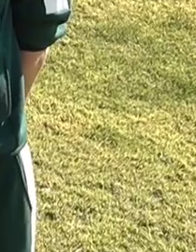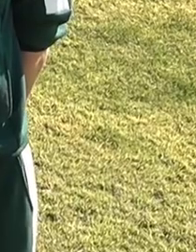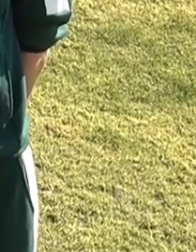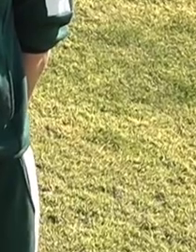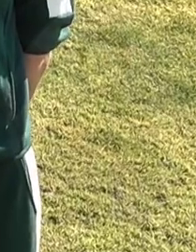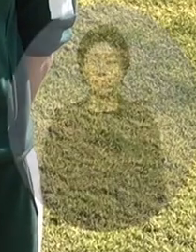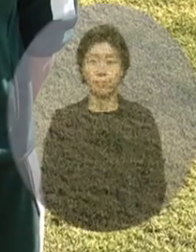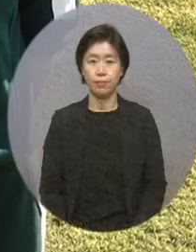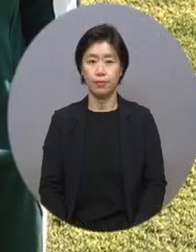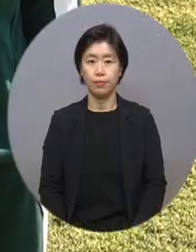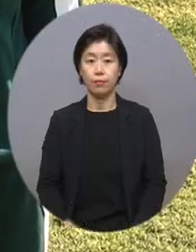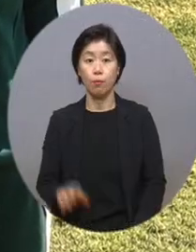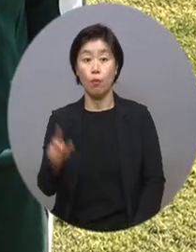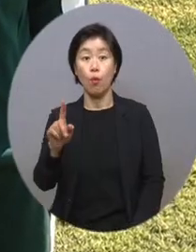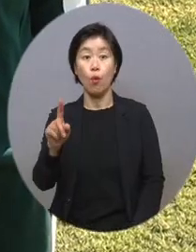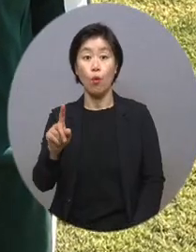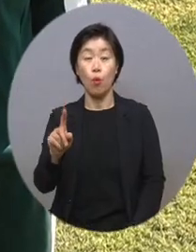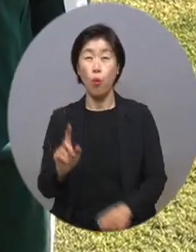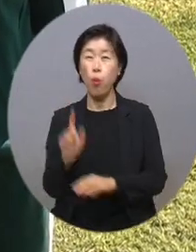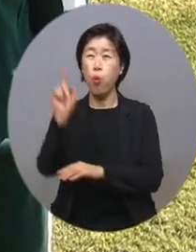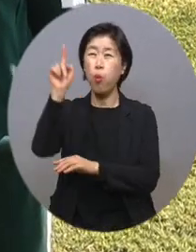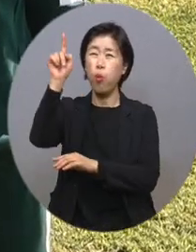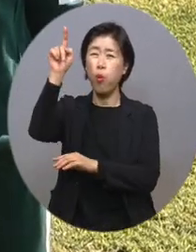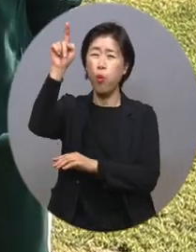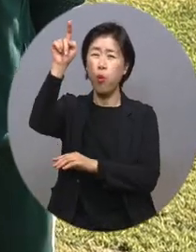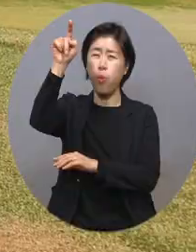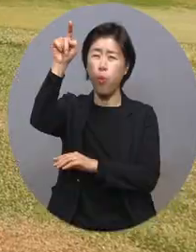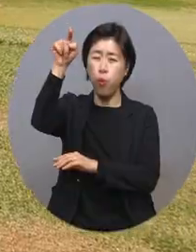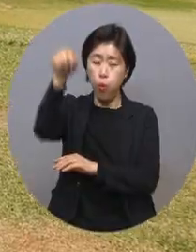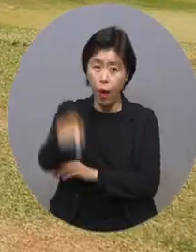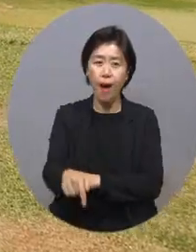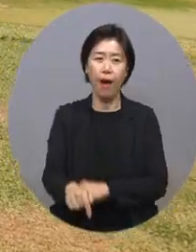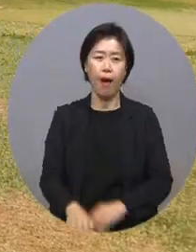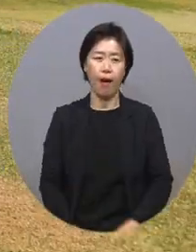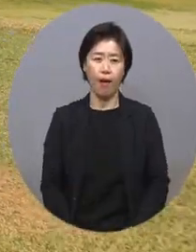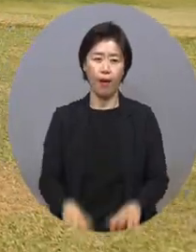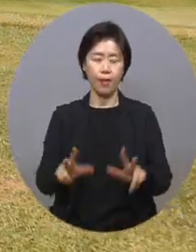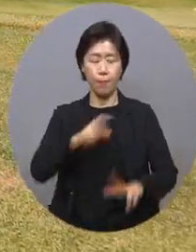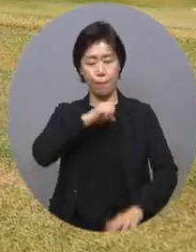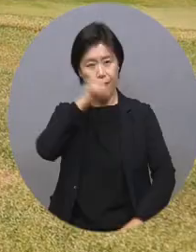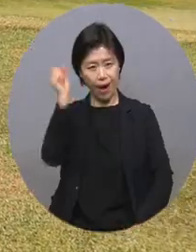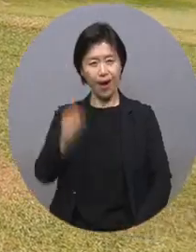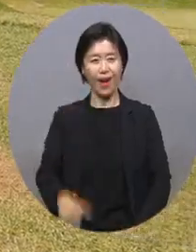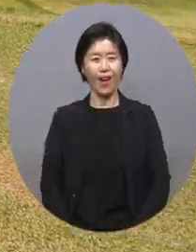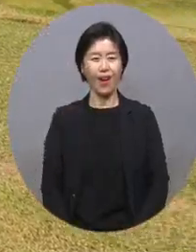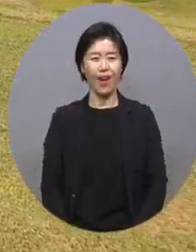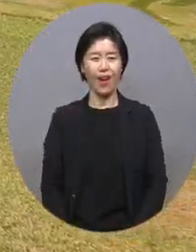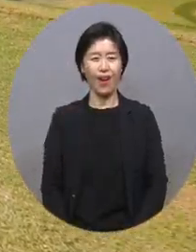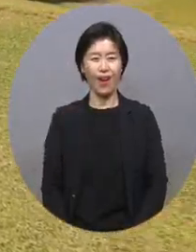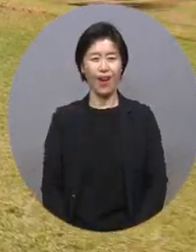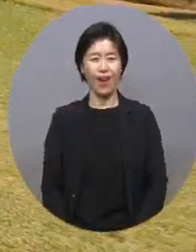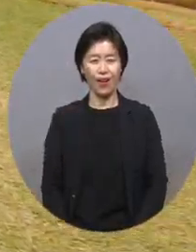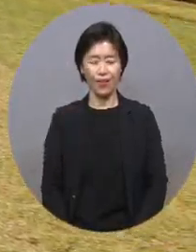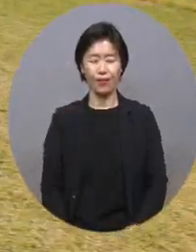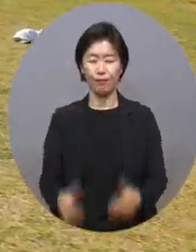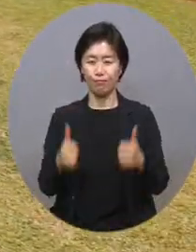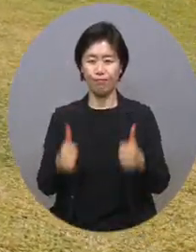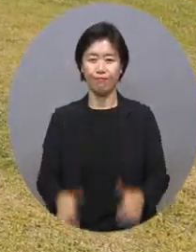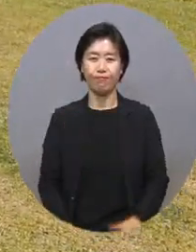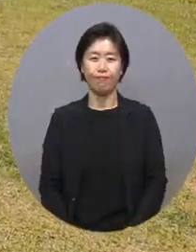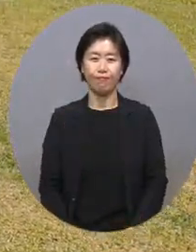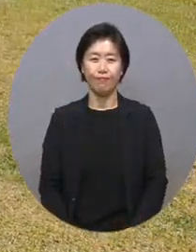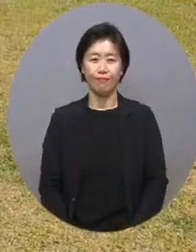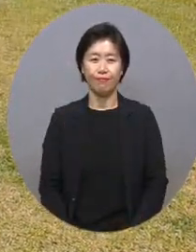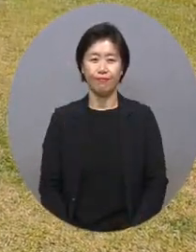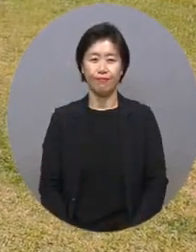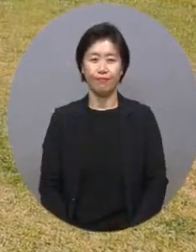아, 지금 떨어졌어. 와. 대박. 대박. 합격. 나이스. 와. 와, 나이스.